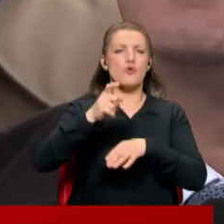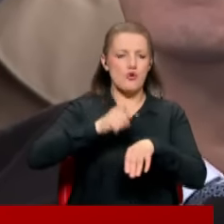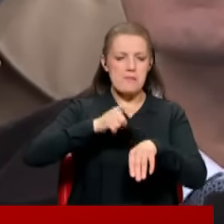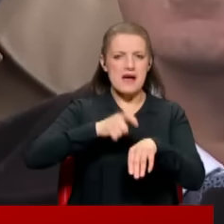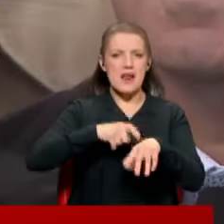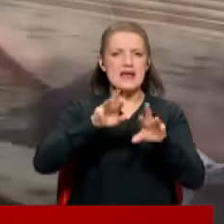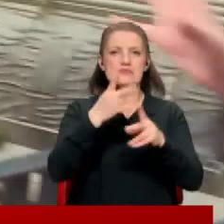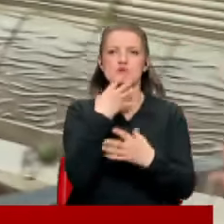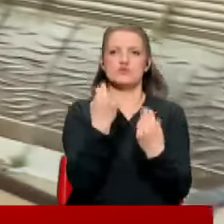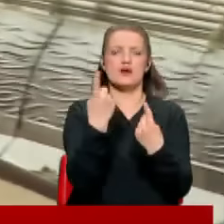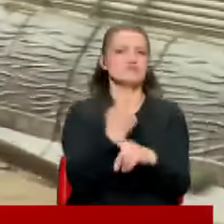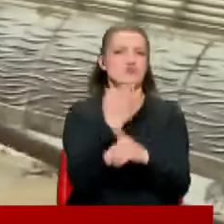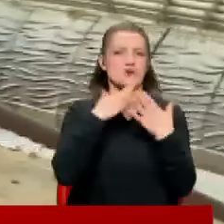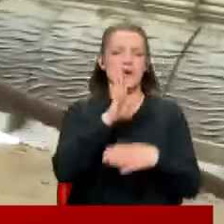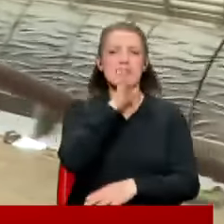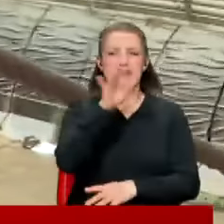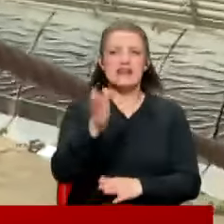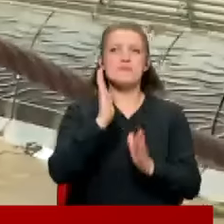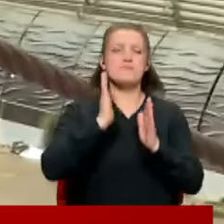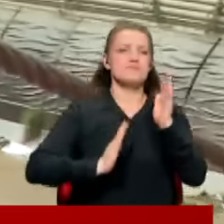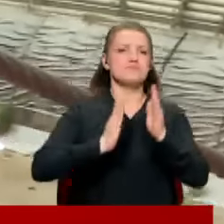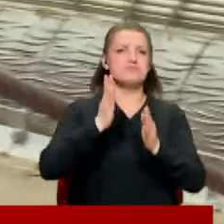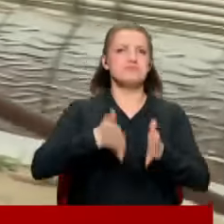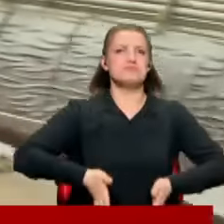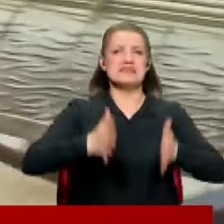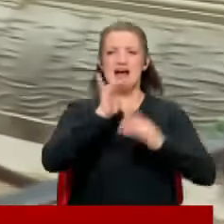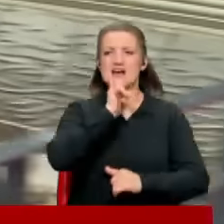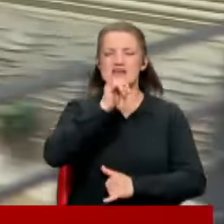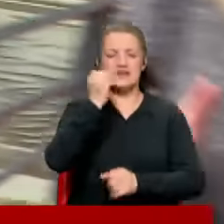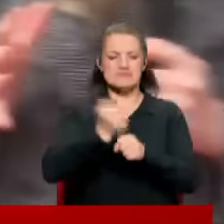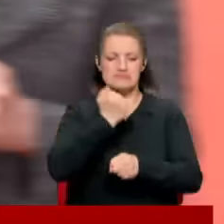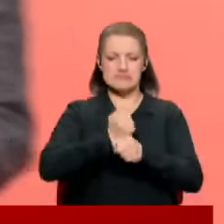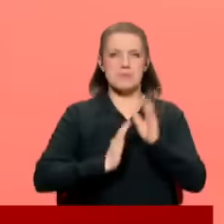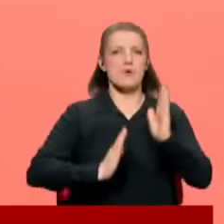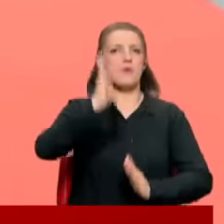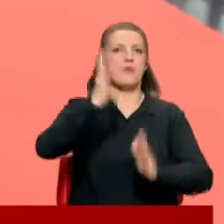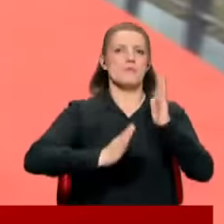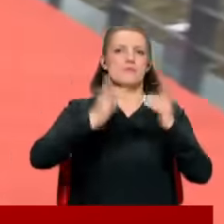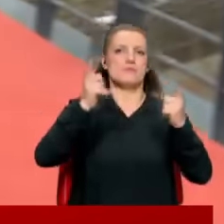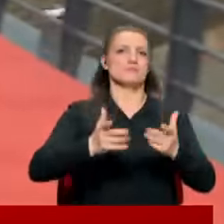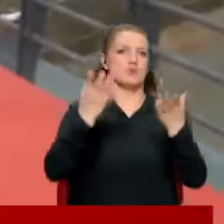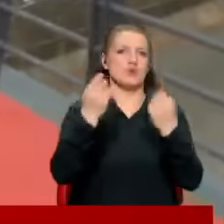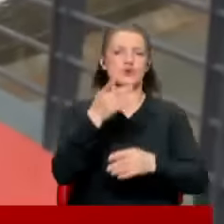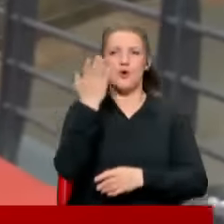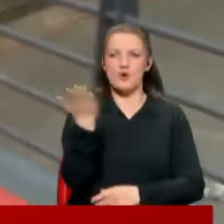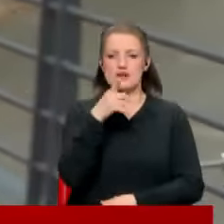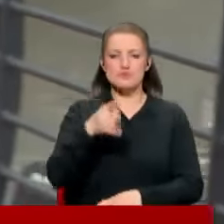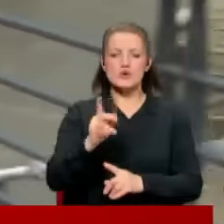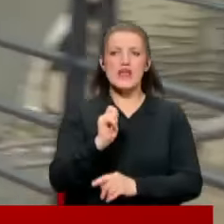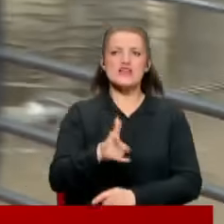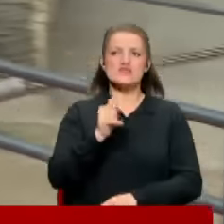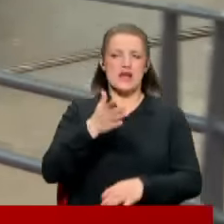kadar güzel bir şey yok. Kağıthane giderek binalaşan ve grileşen ilçelerden biri haline geldi. Oysa ki bu